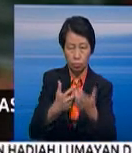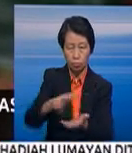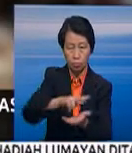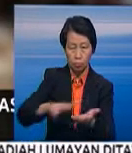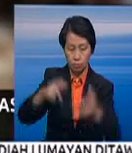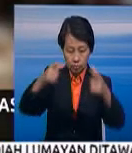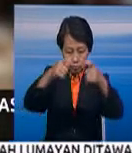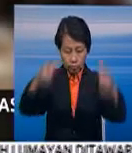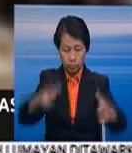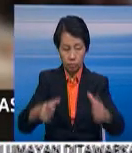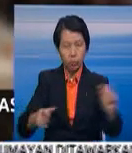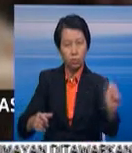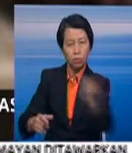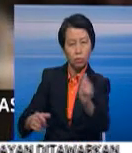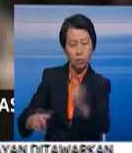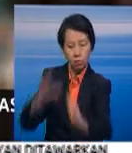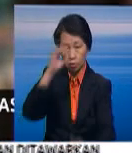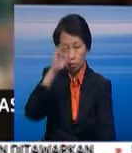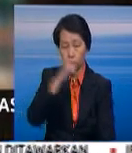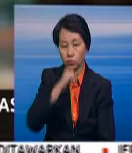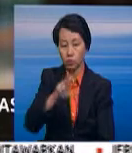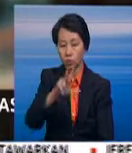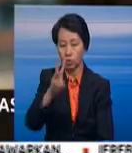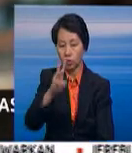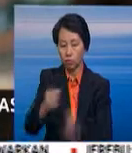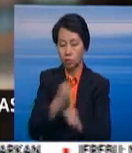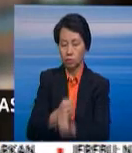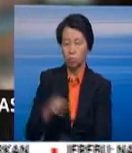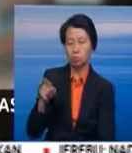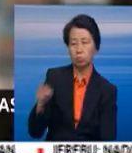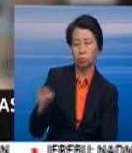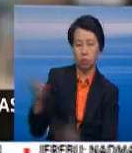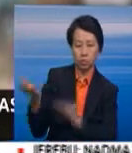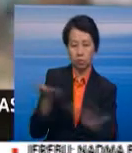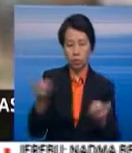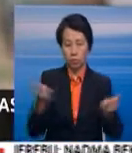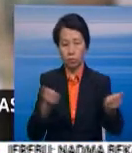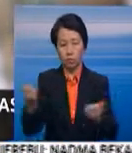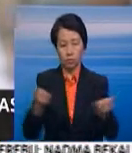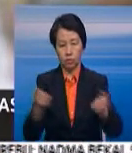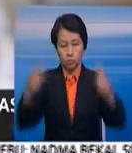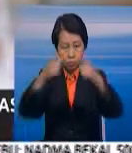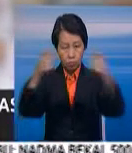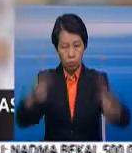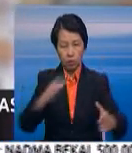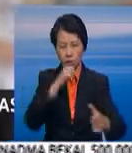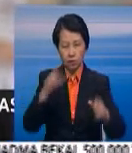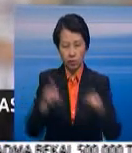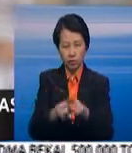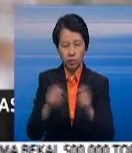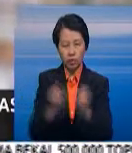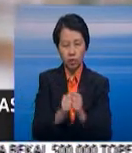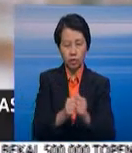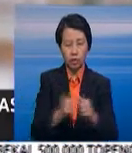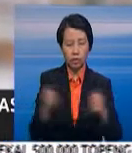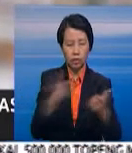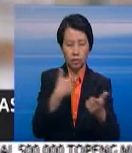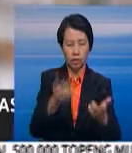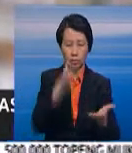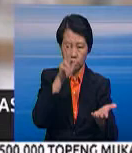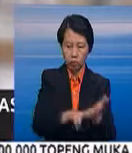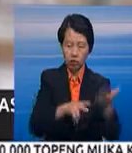kontena mendapati lelaki berusia 36 tahun itu didapati membawa barang dagangan tidak sama dengan dagangan yang